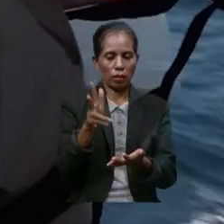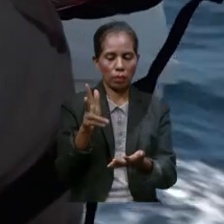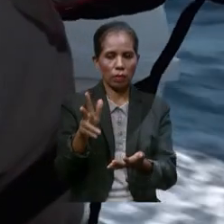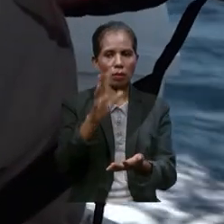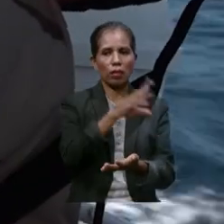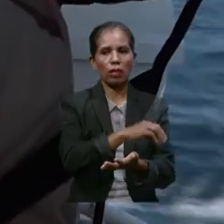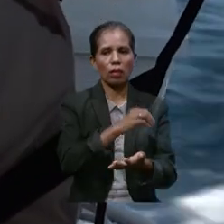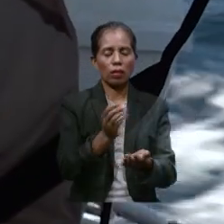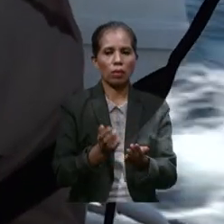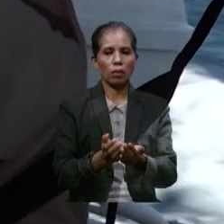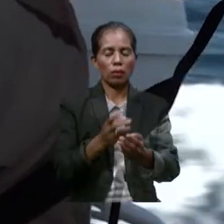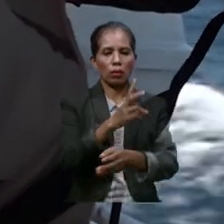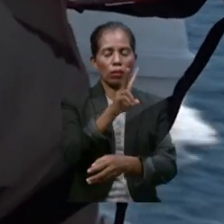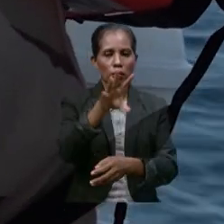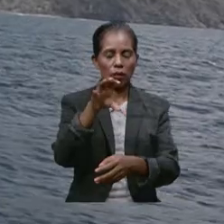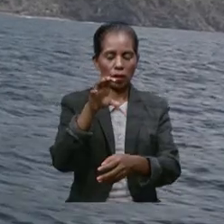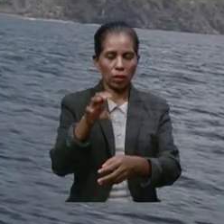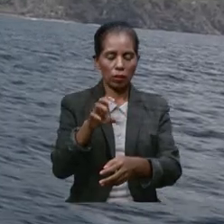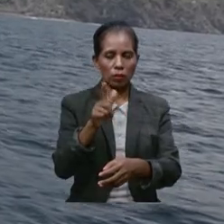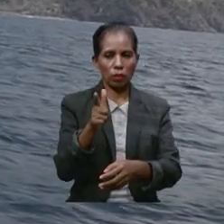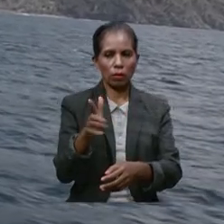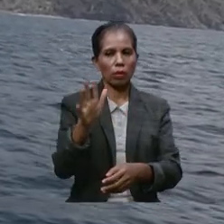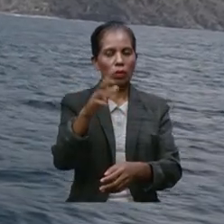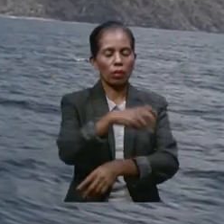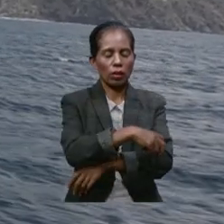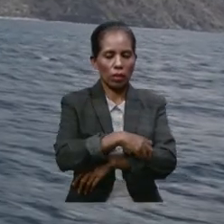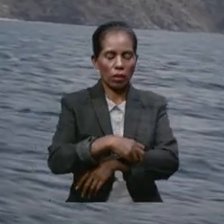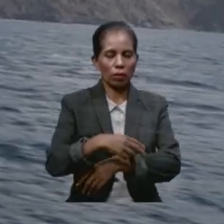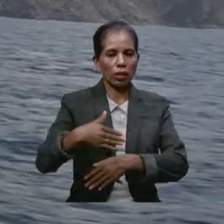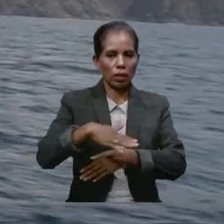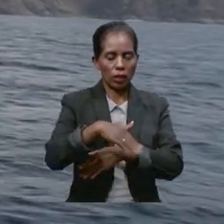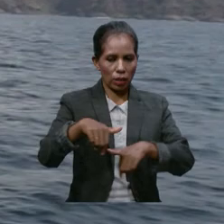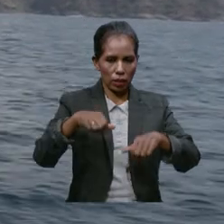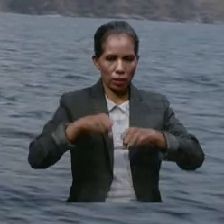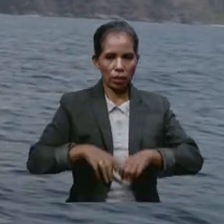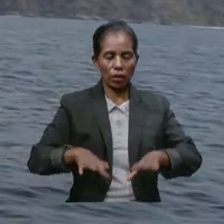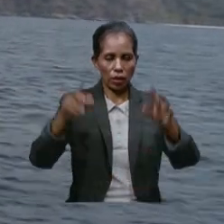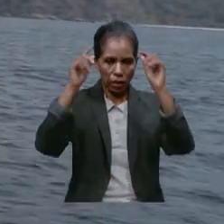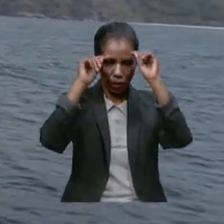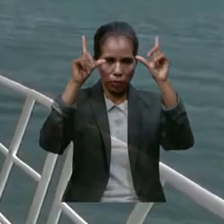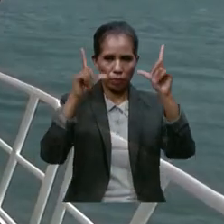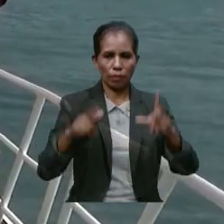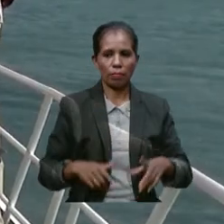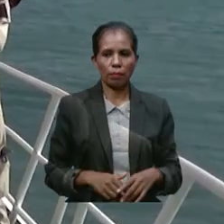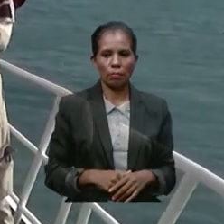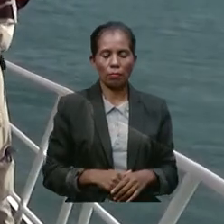aktu ro estranjero atus rua wal Lorenzo Resintolo nebe halo pesca ilegal iatasi Timor. Rumalu Neves, Jaime dos Santos, Yemen.